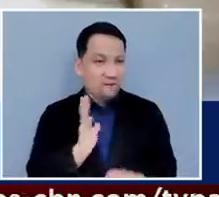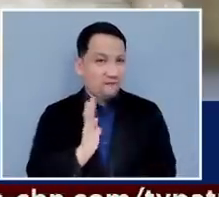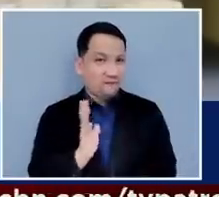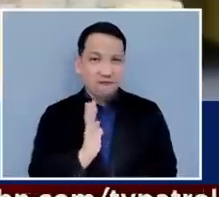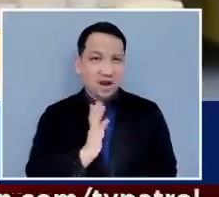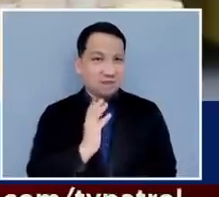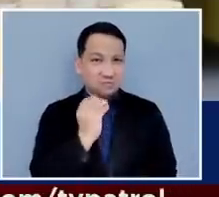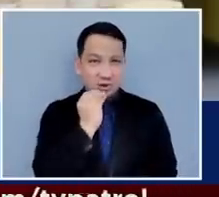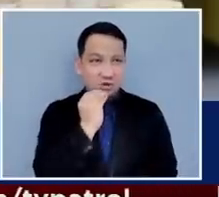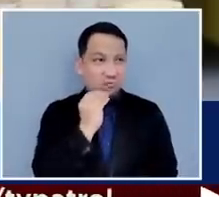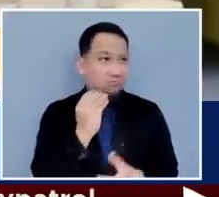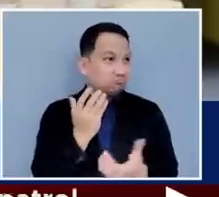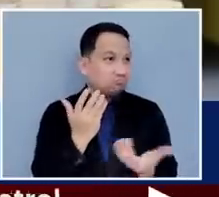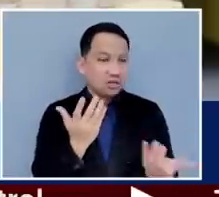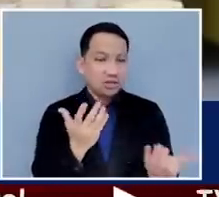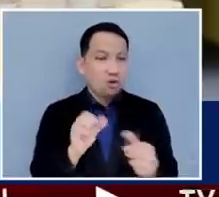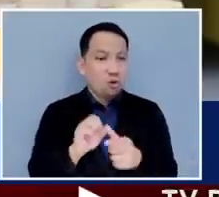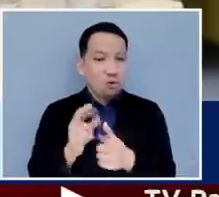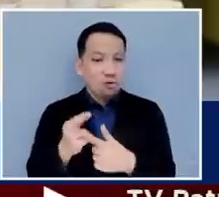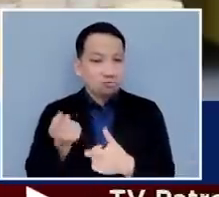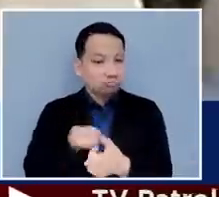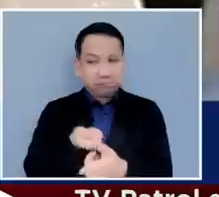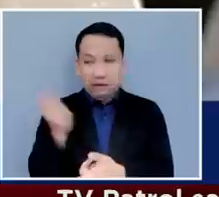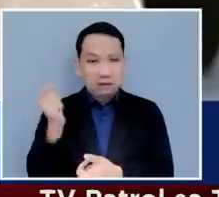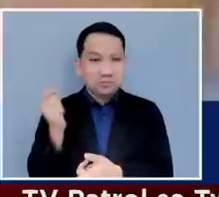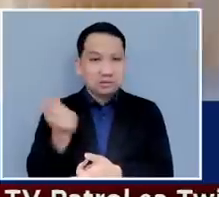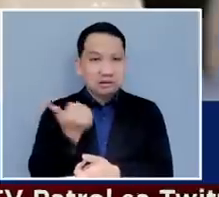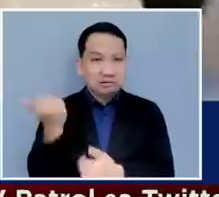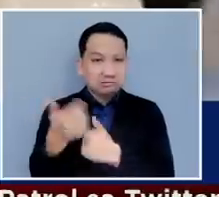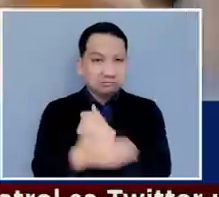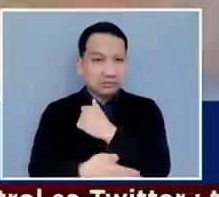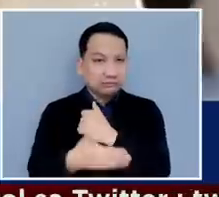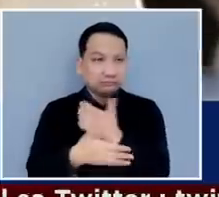countries, contaminated ba ito? So